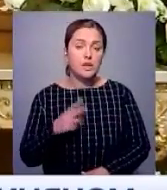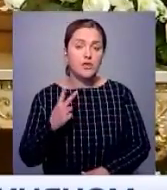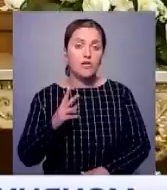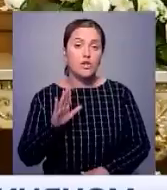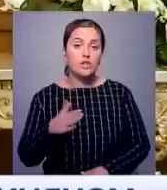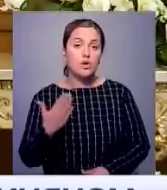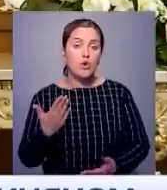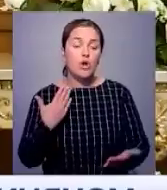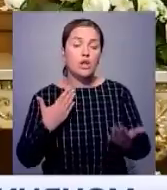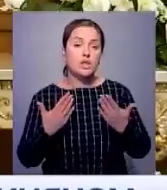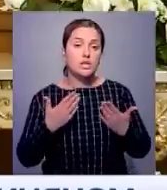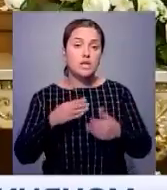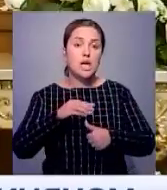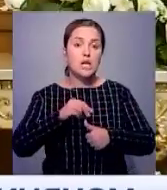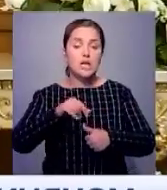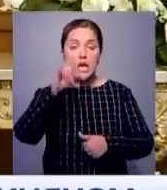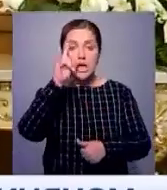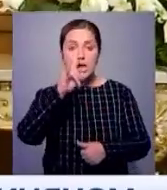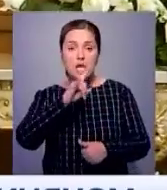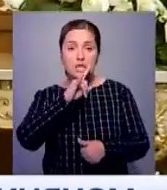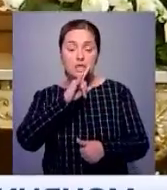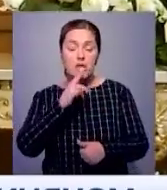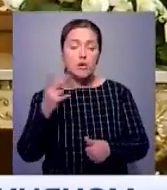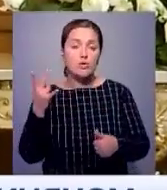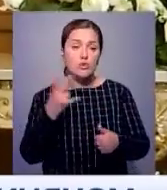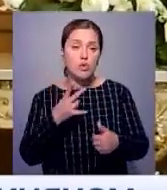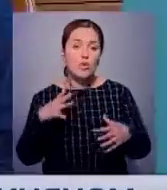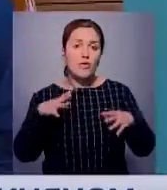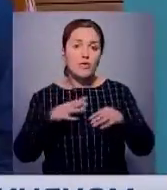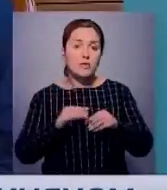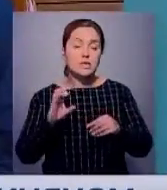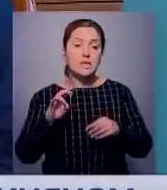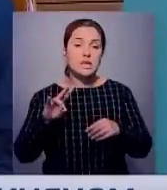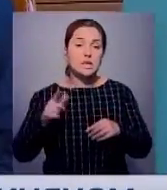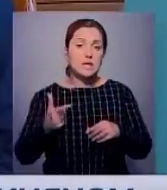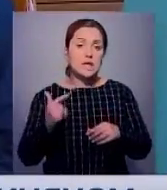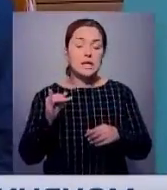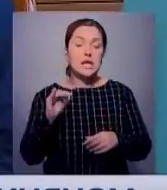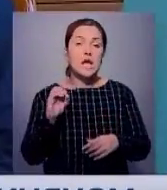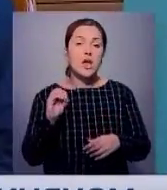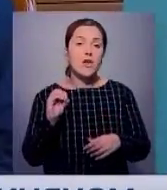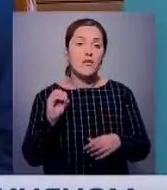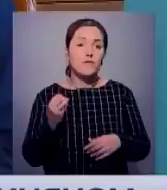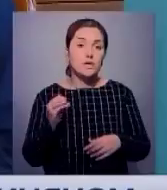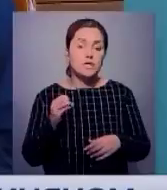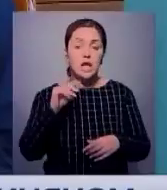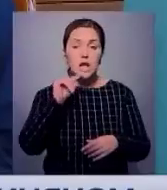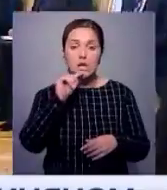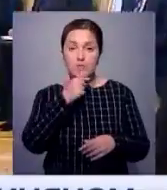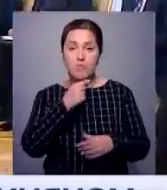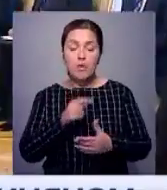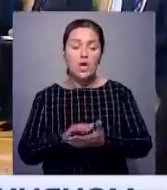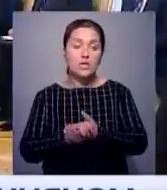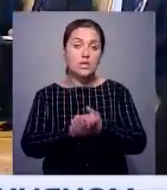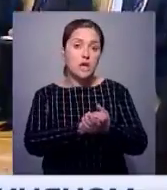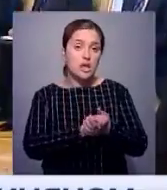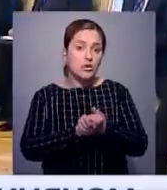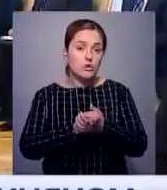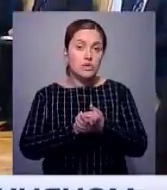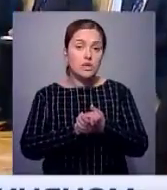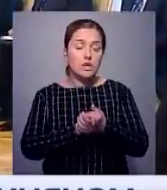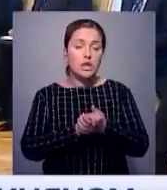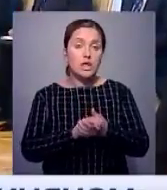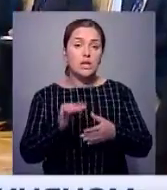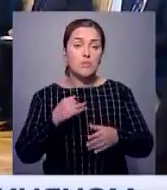двухсторонних отношений в интеграционных процессах в рамках СНГ и Евразийского экономического союза.